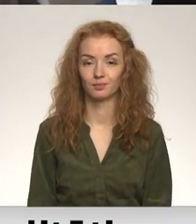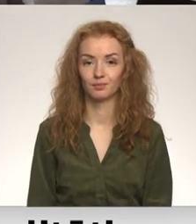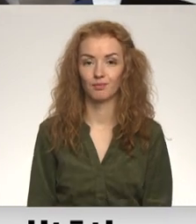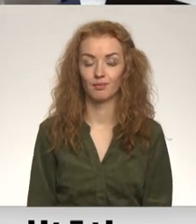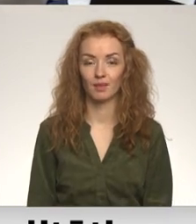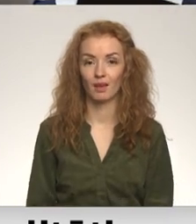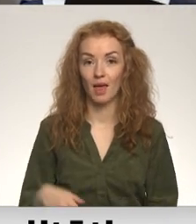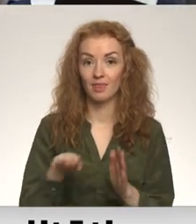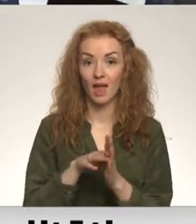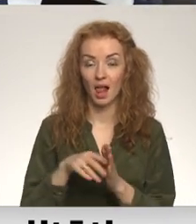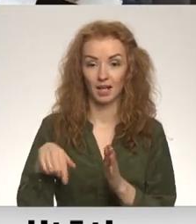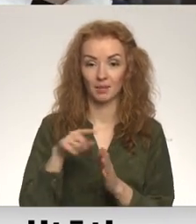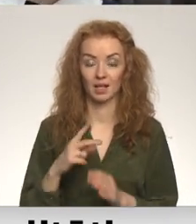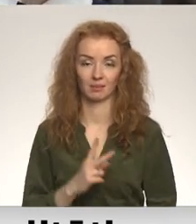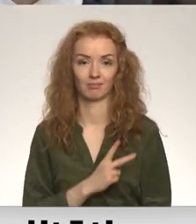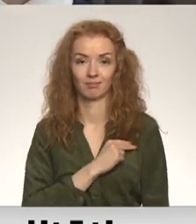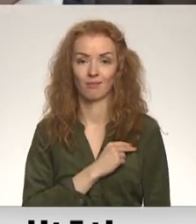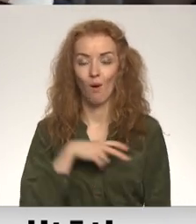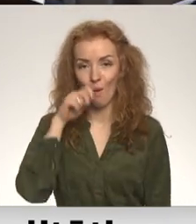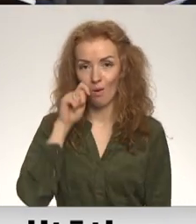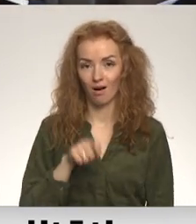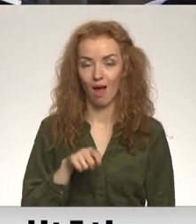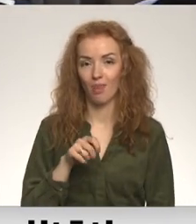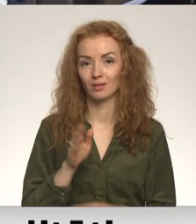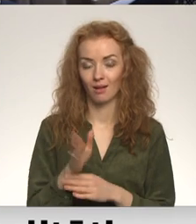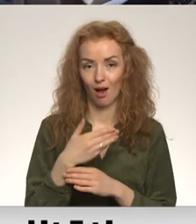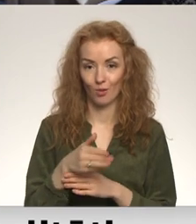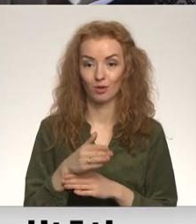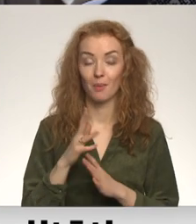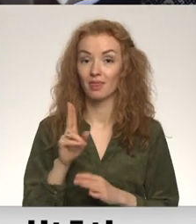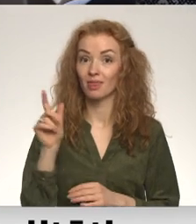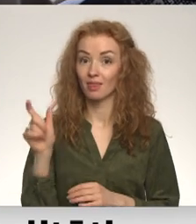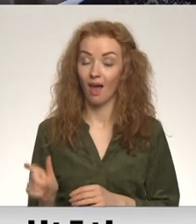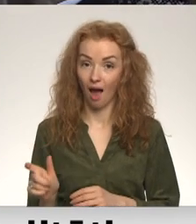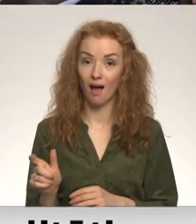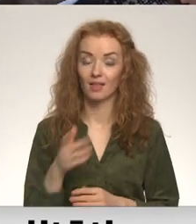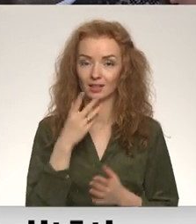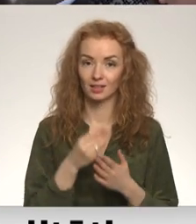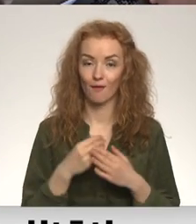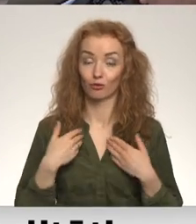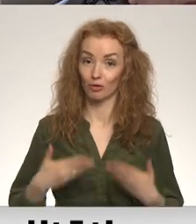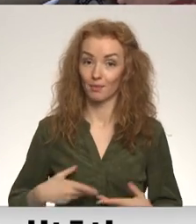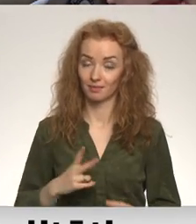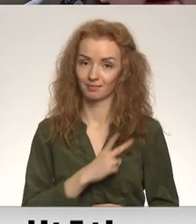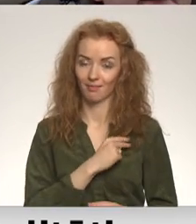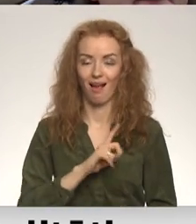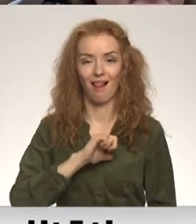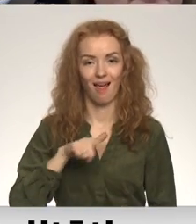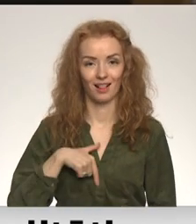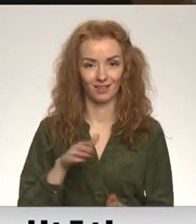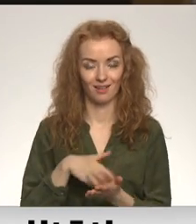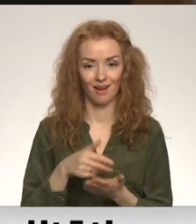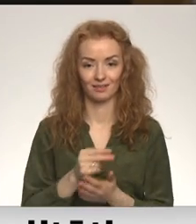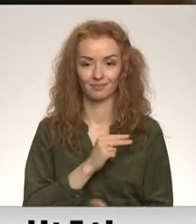Kalva dalībniecēm pie krūts piesprausts Ukrainas karoks, savukārt Nadja savam sniegbaltajam džemperim piespraudusi Latvijas